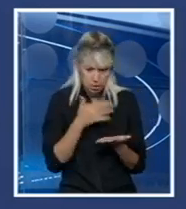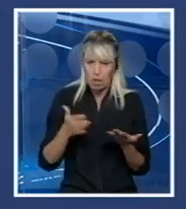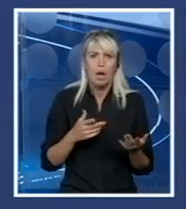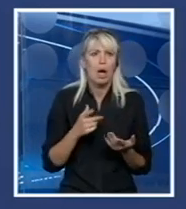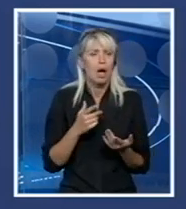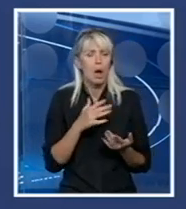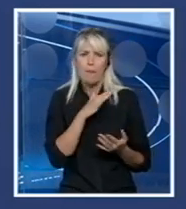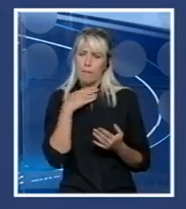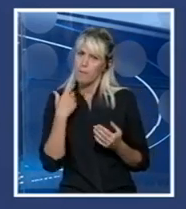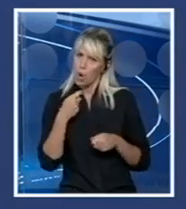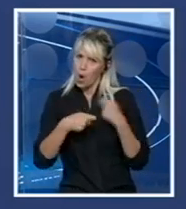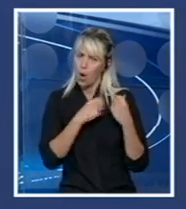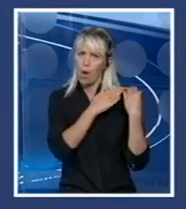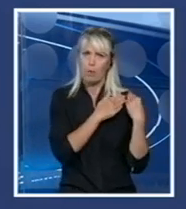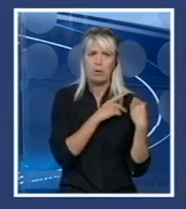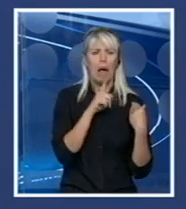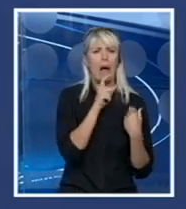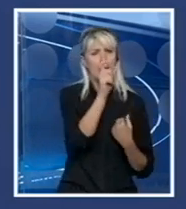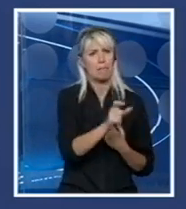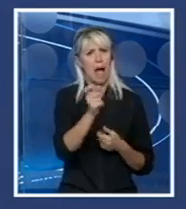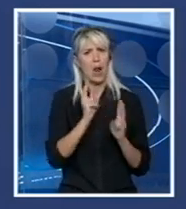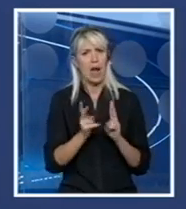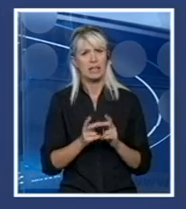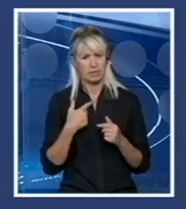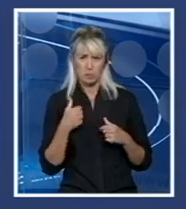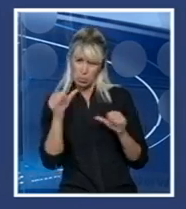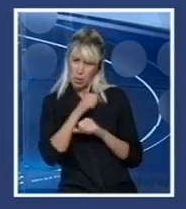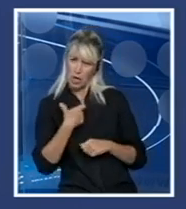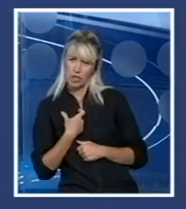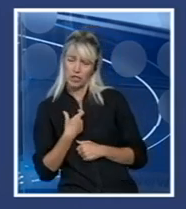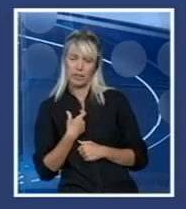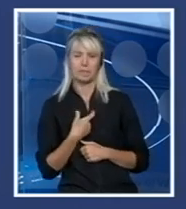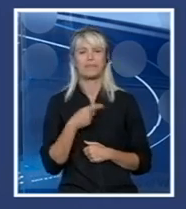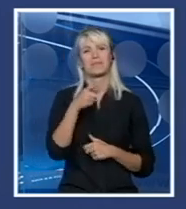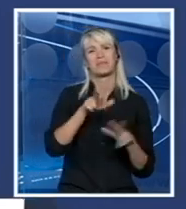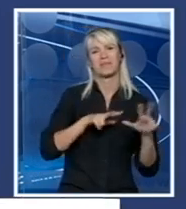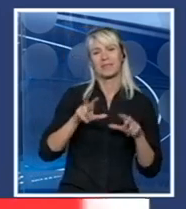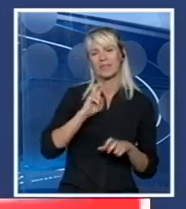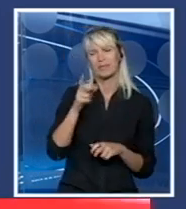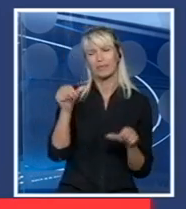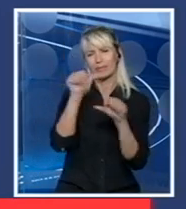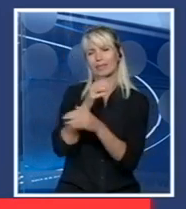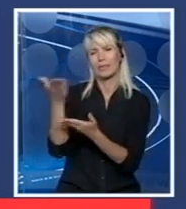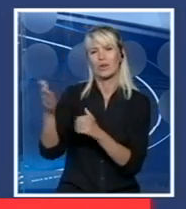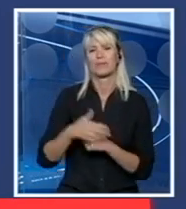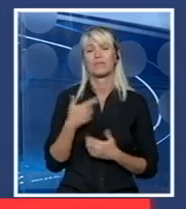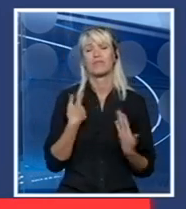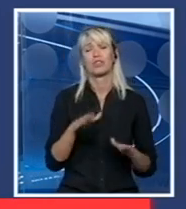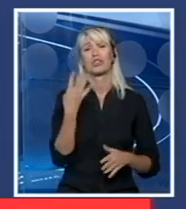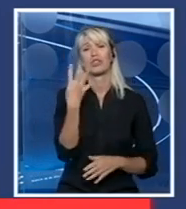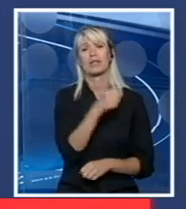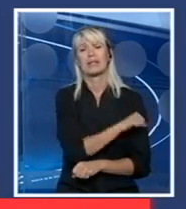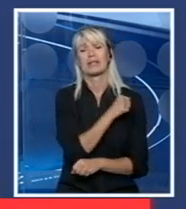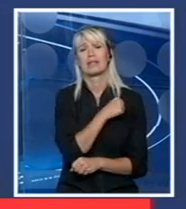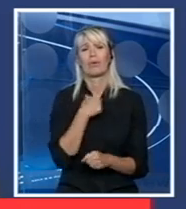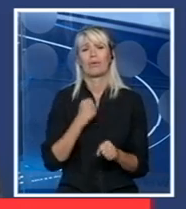ljudi, ili se varam? Pa varate se, pazite, ja radim moj posao 40 godina. Baš sam, 30 godina sam rukovodilac. I znam